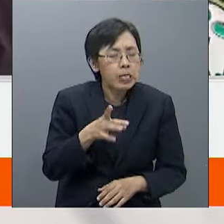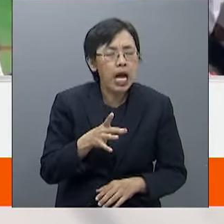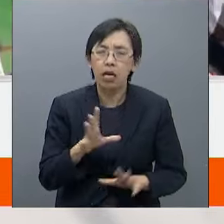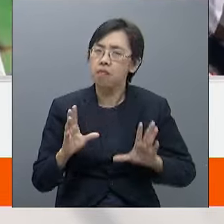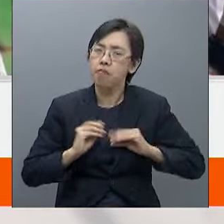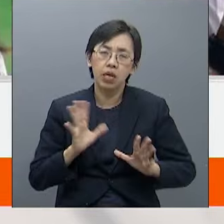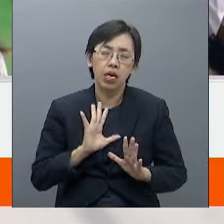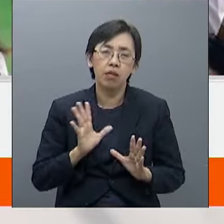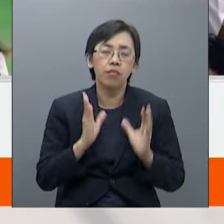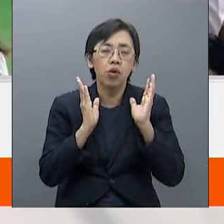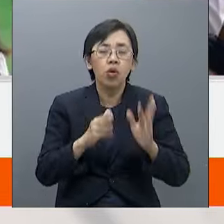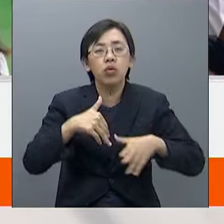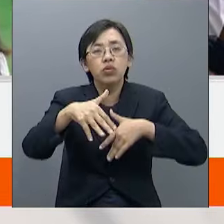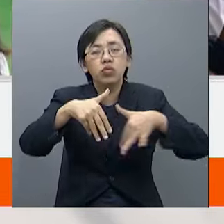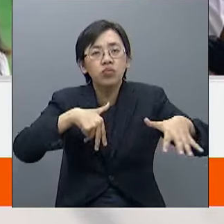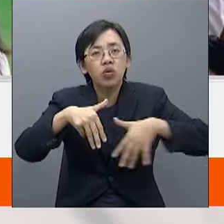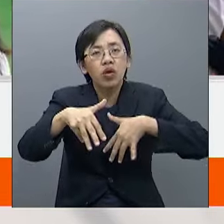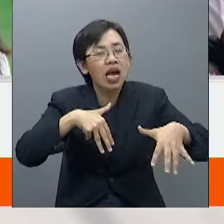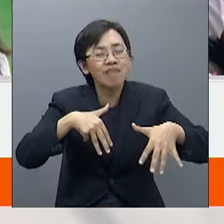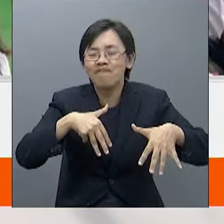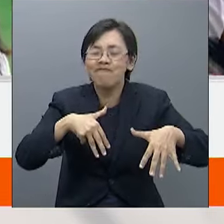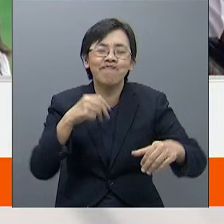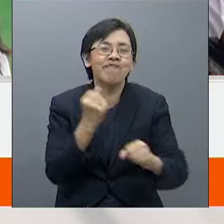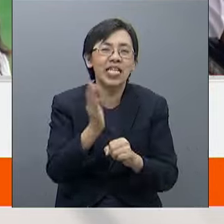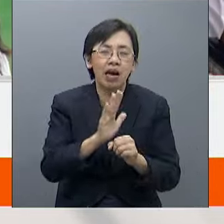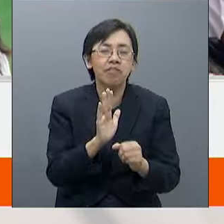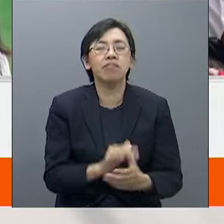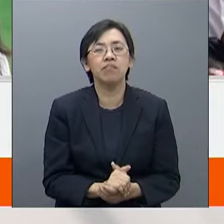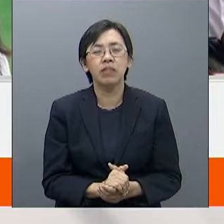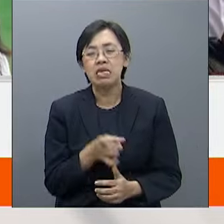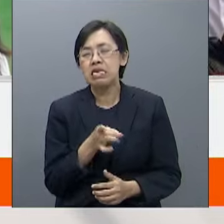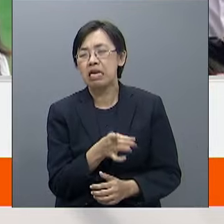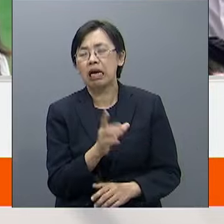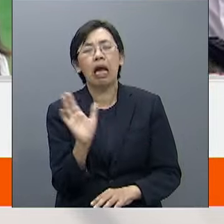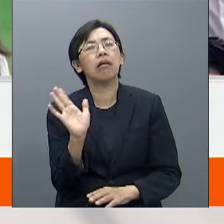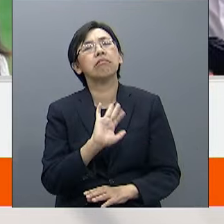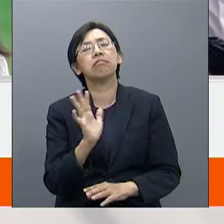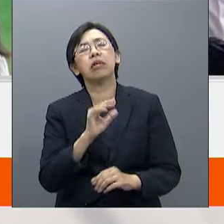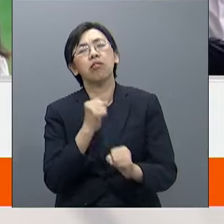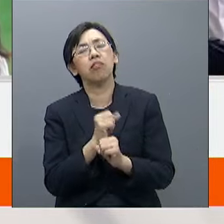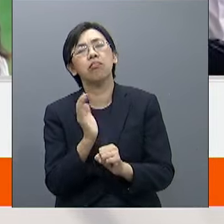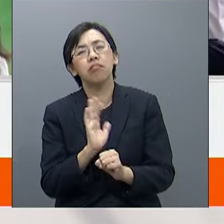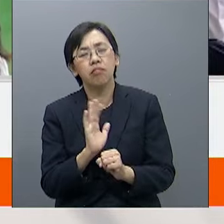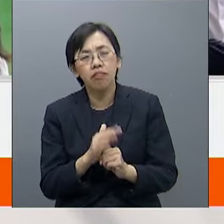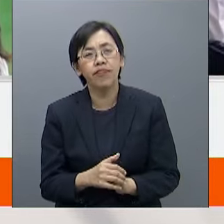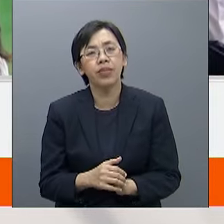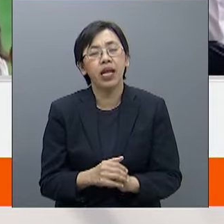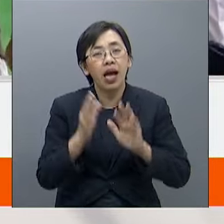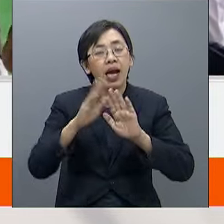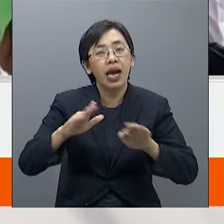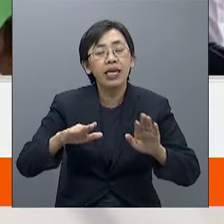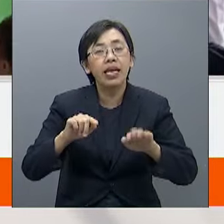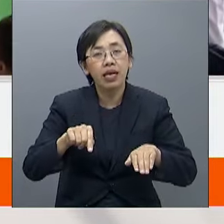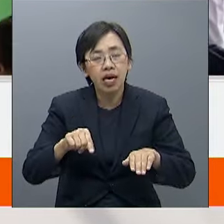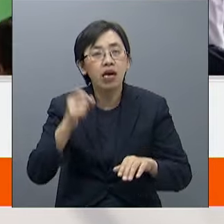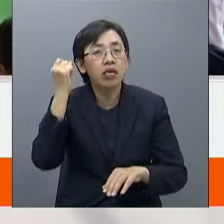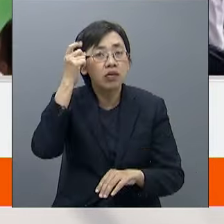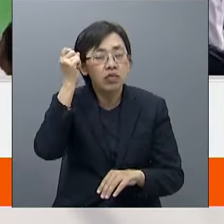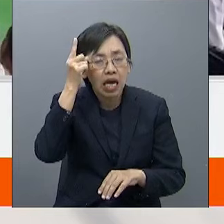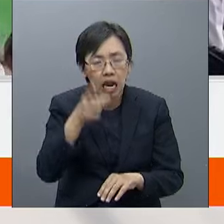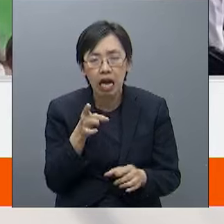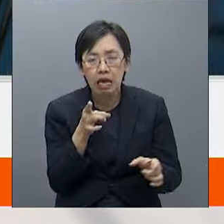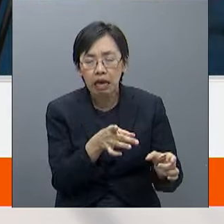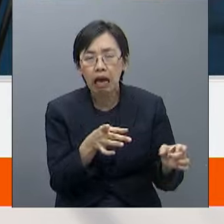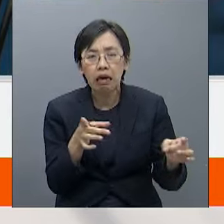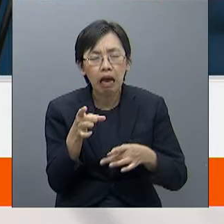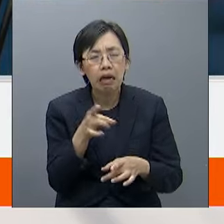องที่คนไม่ปฏิบัติต่อกันหมอคิดว่าสิ่งเหล่านี้จริงๆสำคัญมากๆต่อการทำให้เด็กเข้าใจเรื่องการ